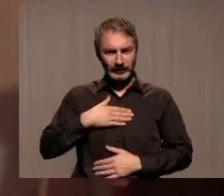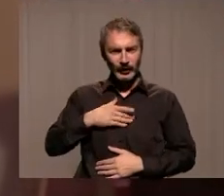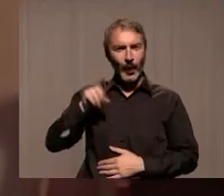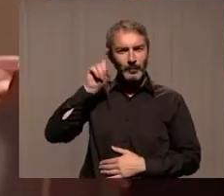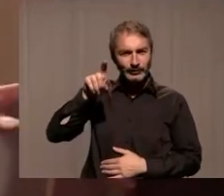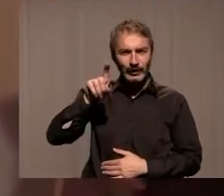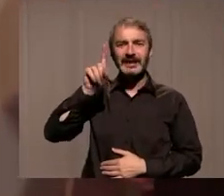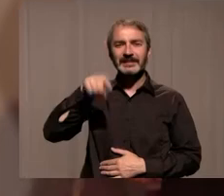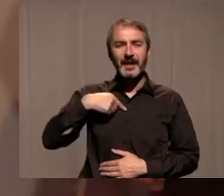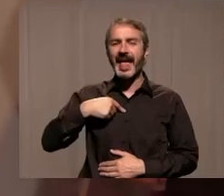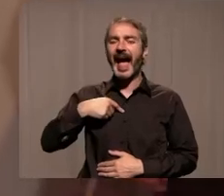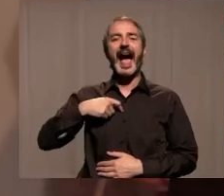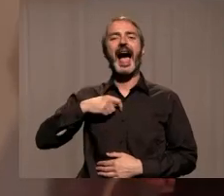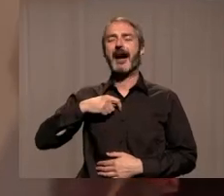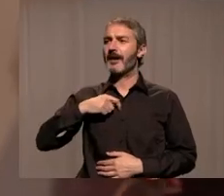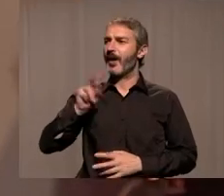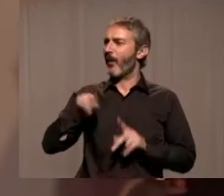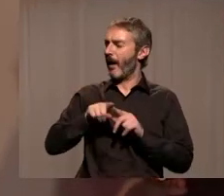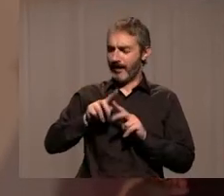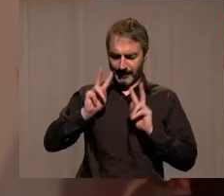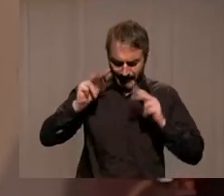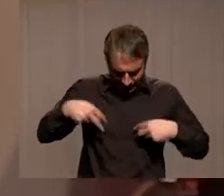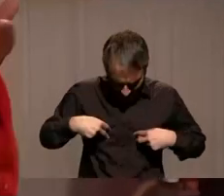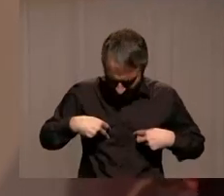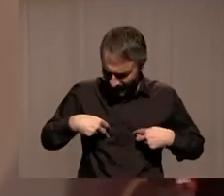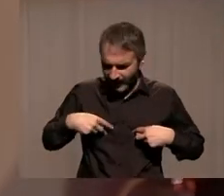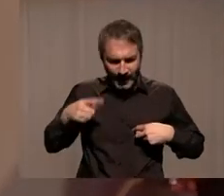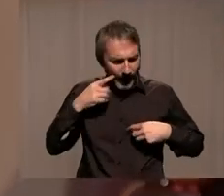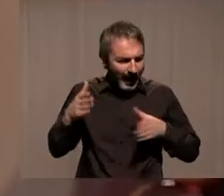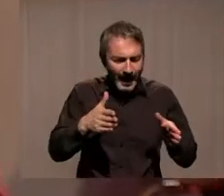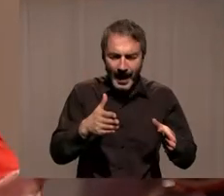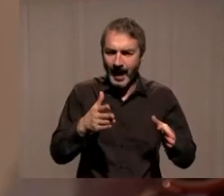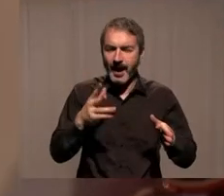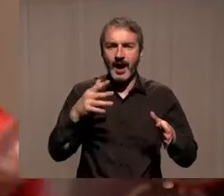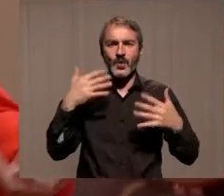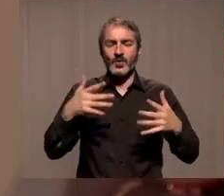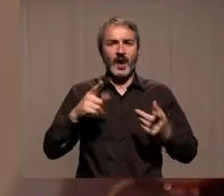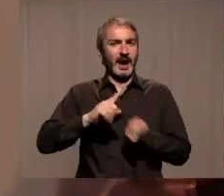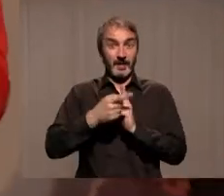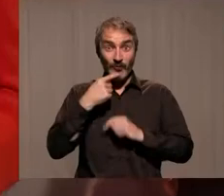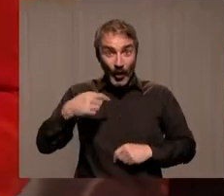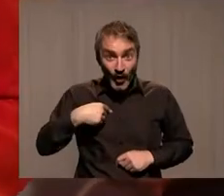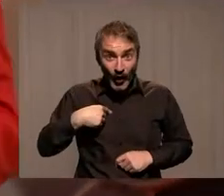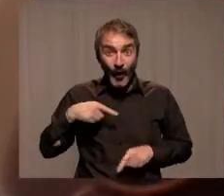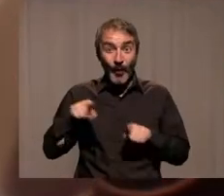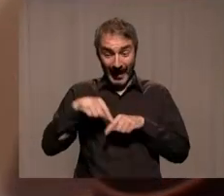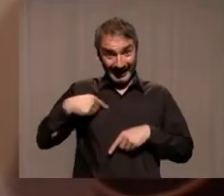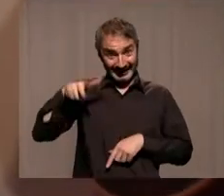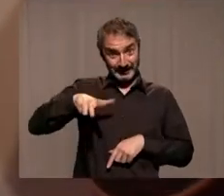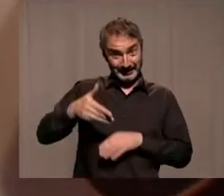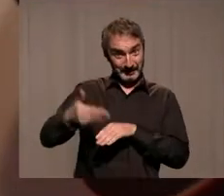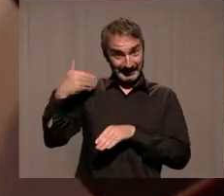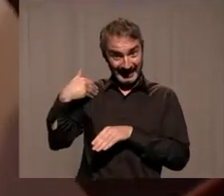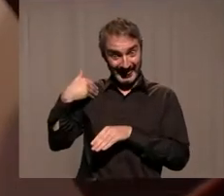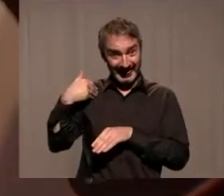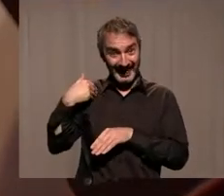hem vist obligats a mirar-nos la carrera, els seus ulls, d'una altra manera. No? Jo segurament no oblidaré mai haver fet classes aquest trimestre